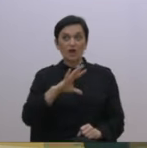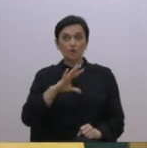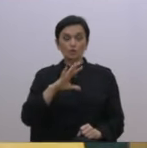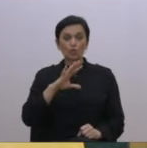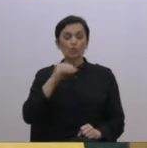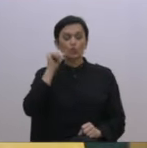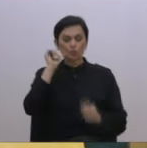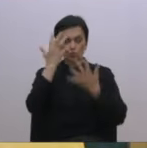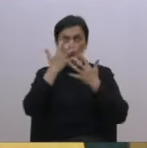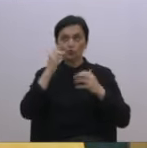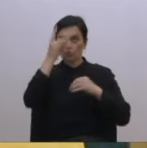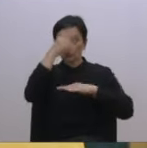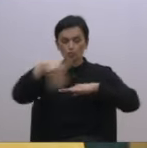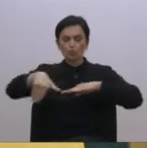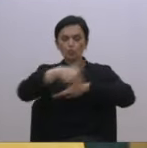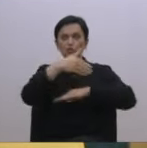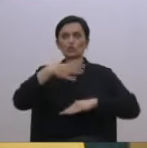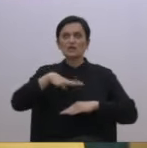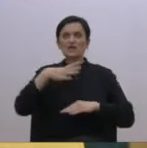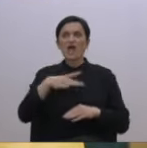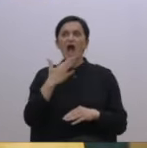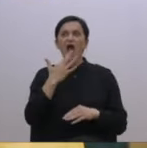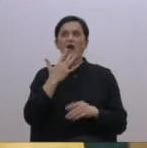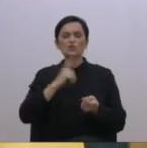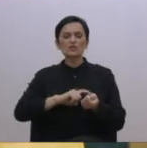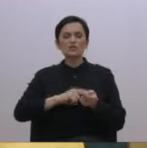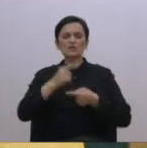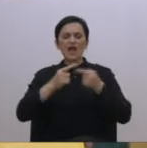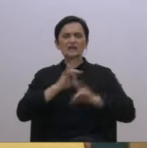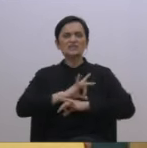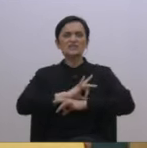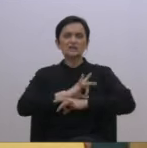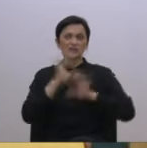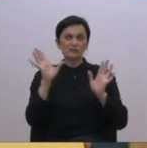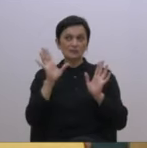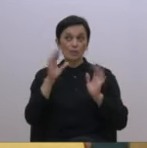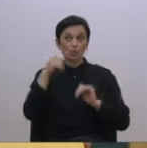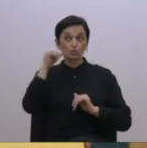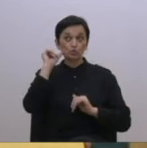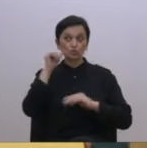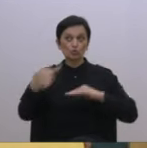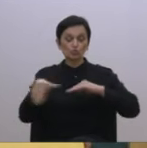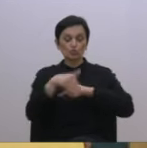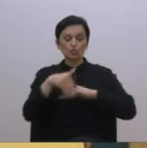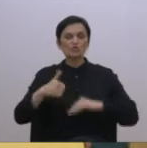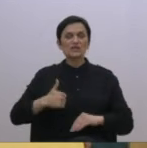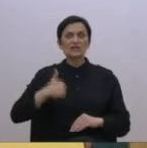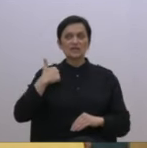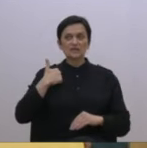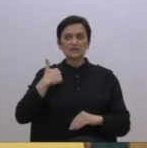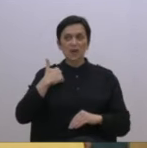წუხელ რუსთაველზე იყო ქართული ეროვნული გენის ზეიმი. წუხელ რუსთაველზე იყო ღირსების